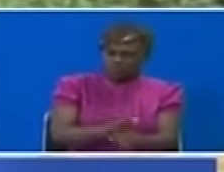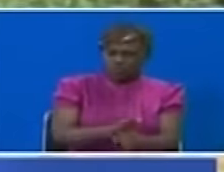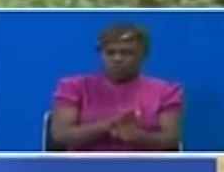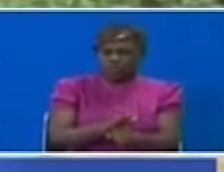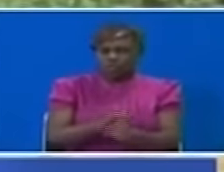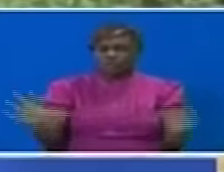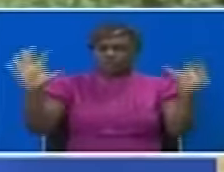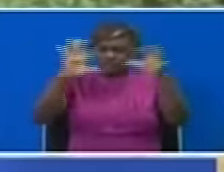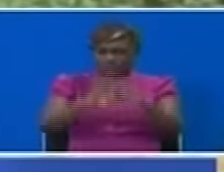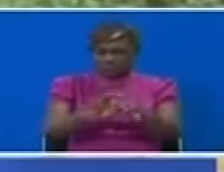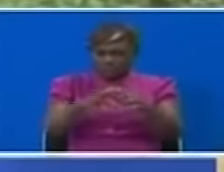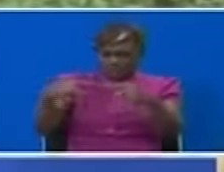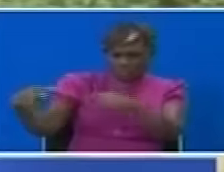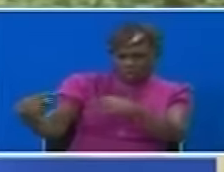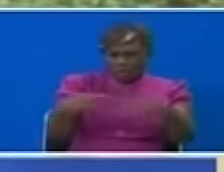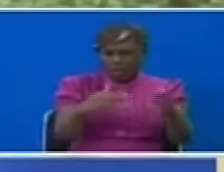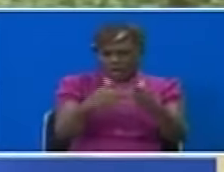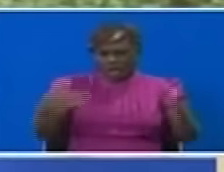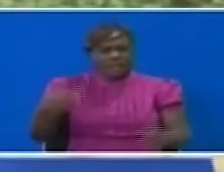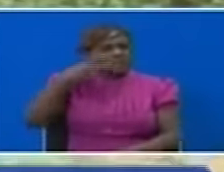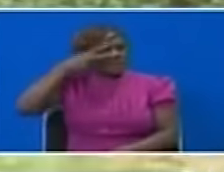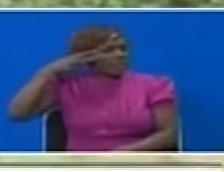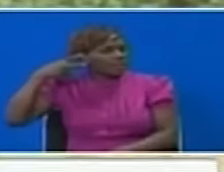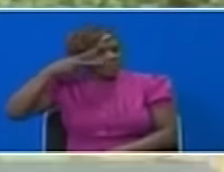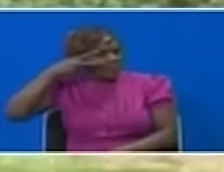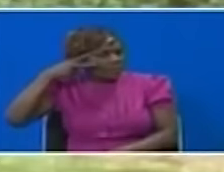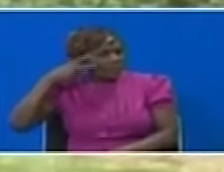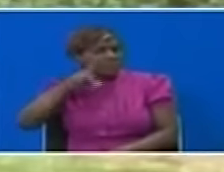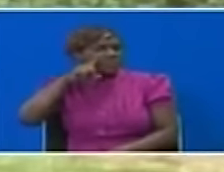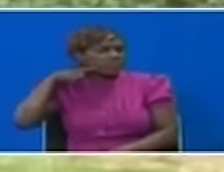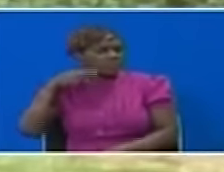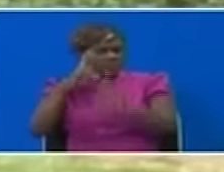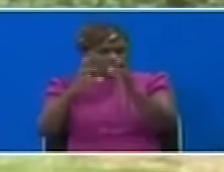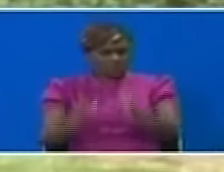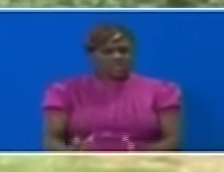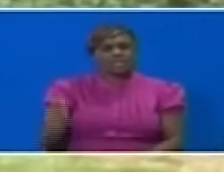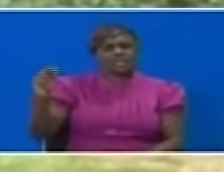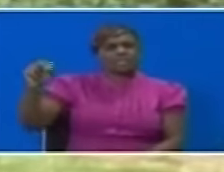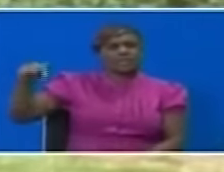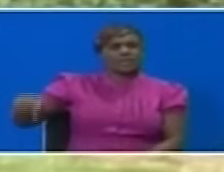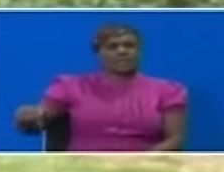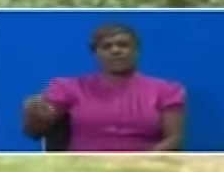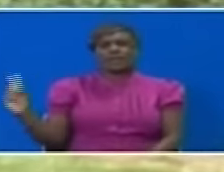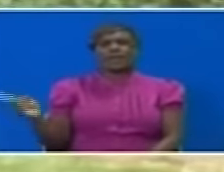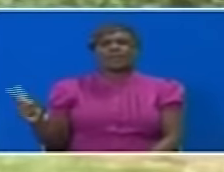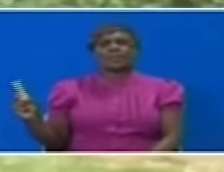kujumuika ili kuweza kupigana vita dhidi ya ugaidi. Lofty Maptambo, KTN Leo, Nairobi.